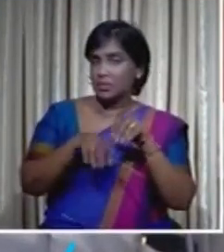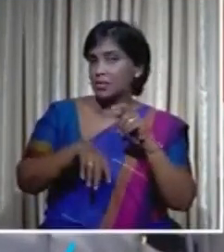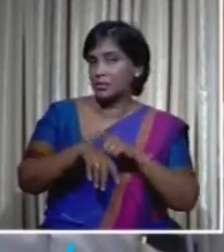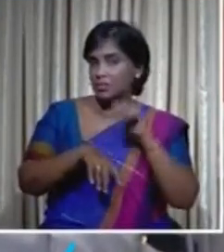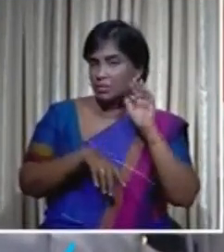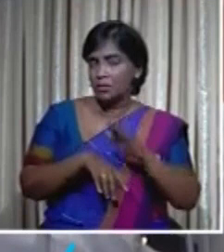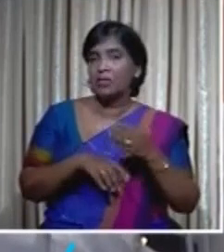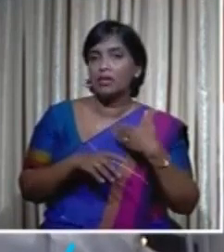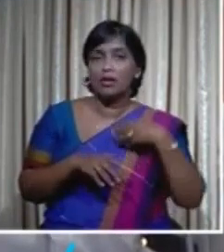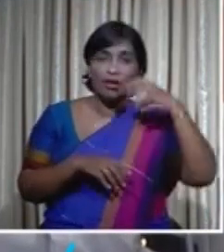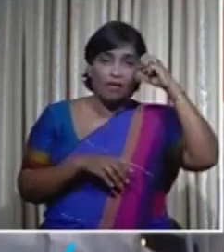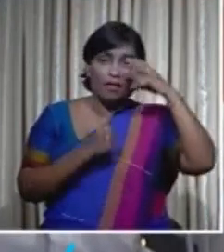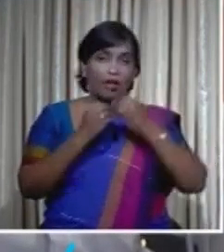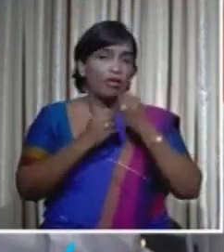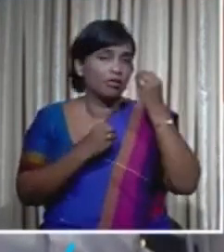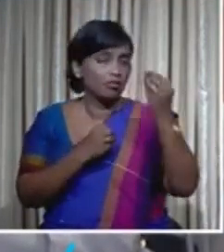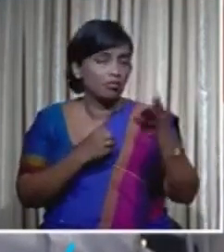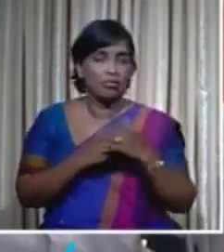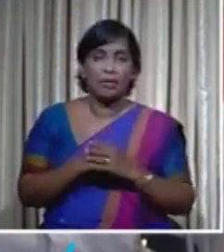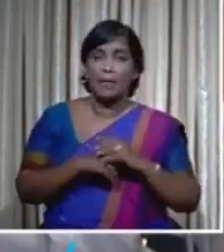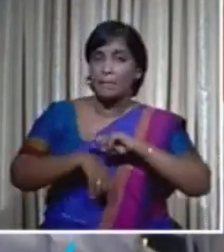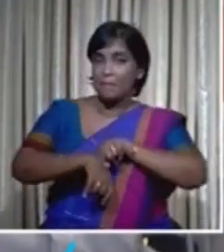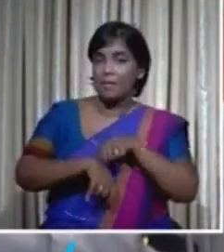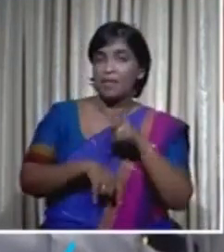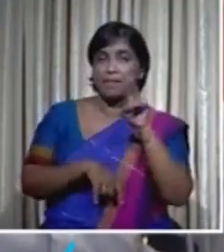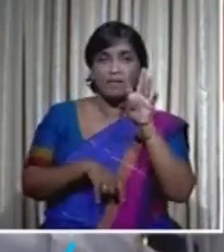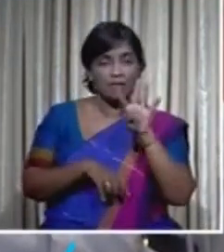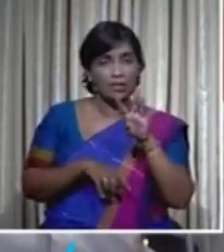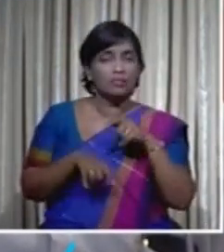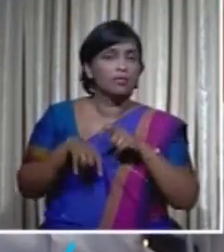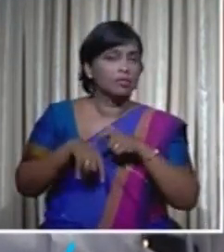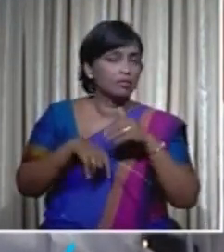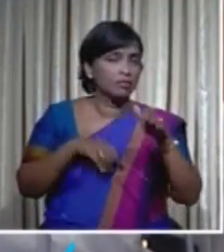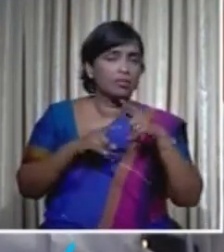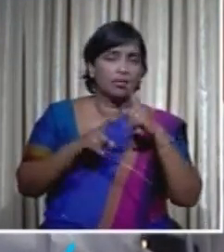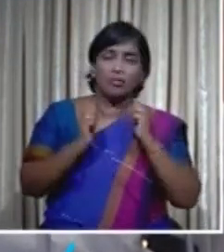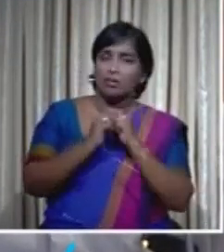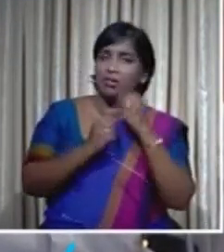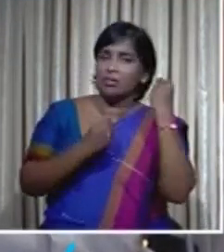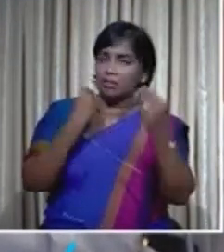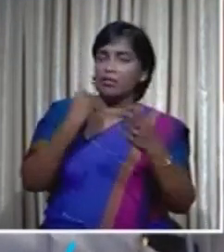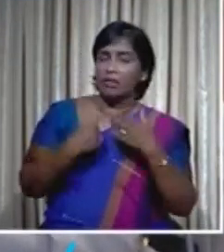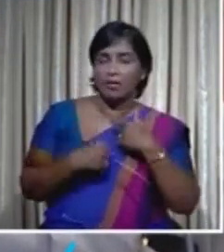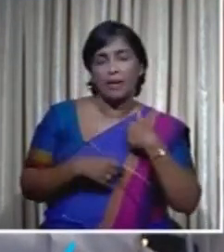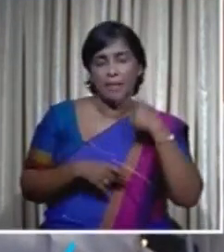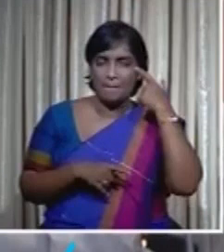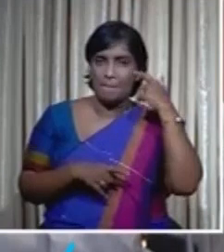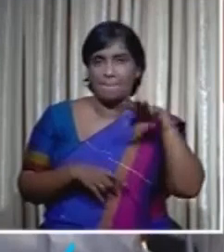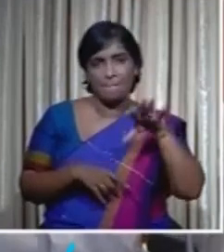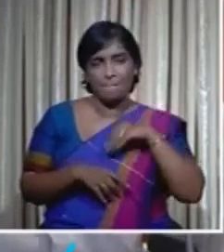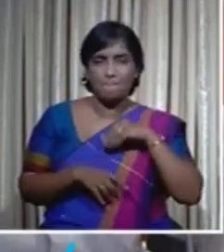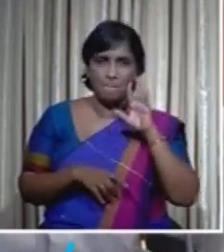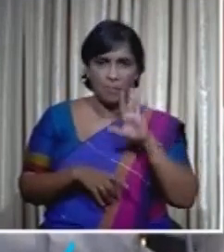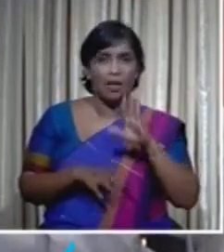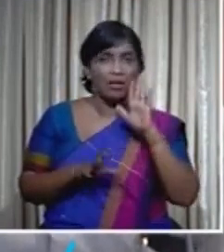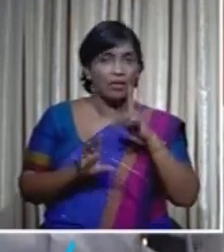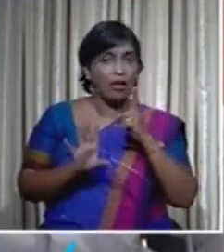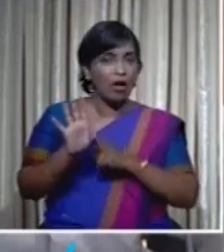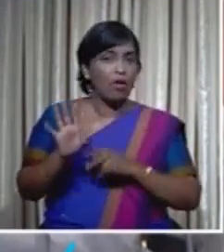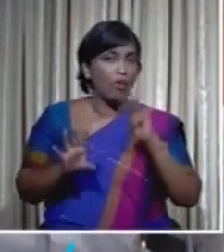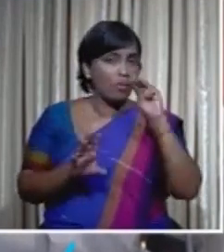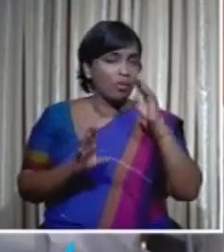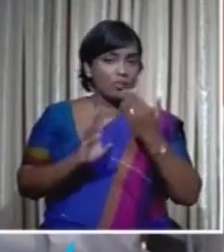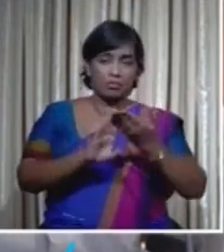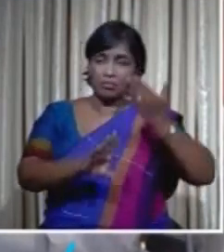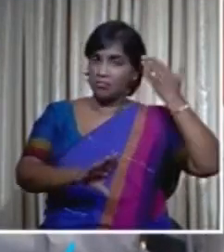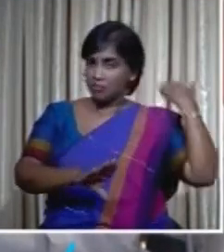pinom, irwatinal mandiyal tule, adu seido, midi seido man sonirgal. Nang netu kolgri, anhal, muppad anjgal ke melah, nangal minsar amil lamal